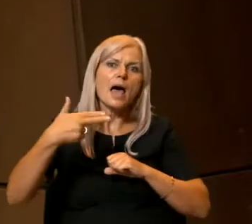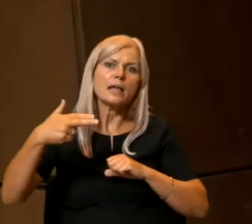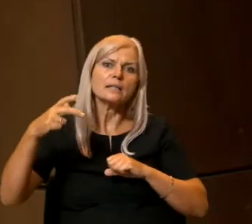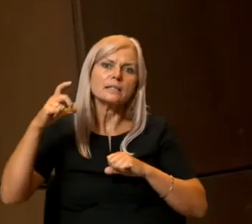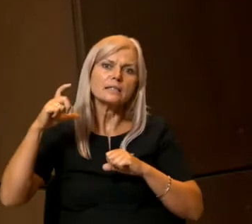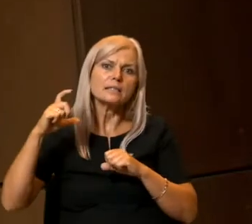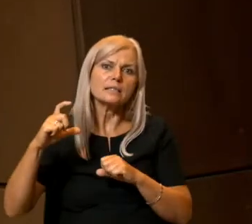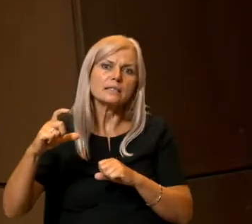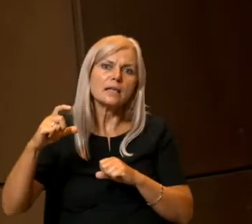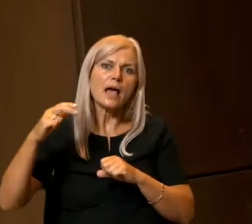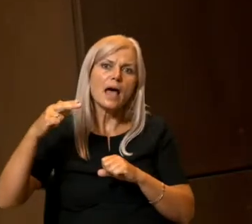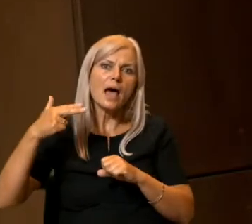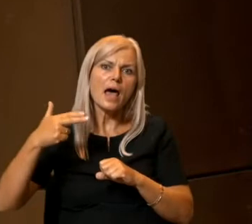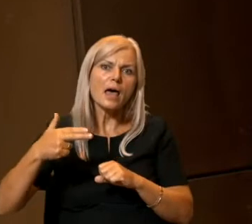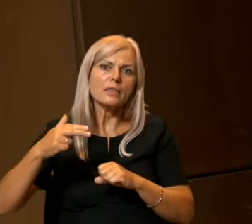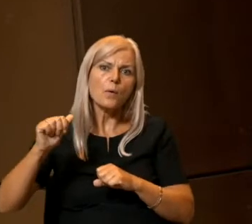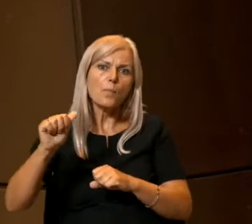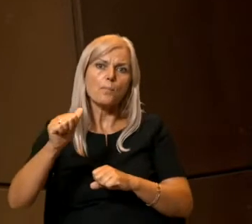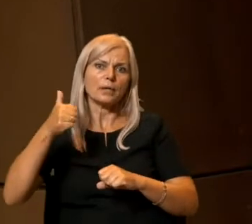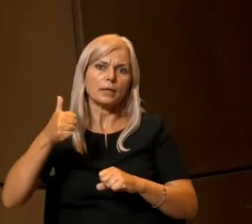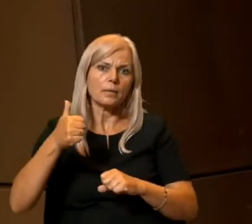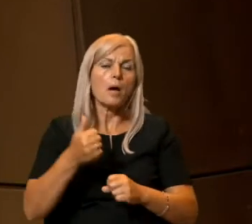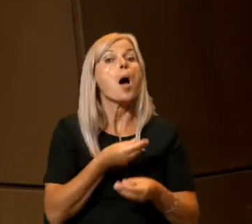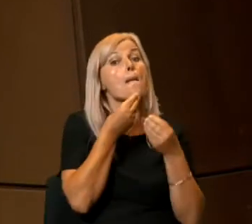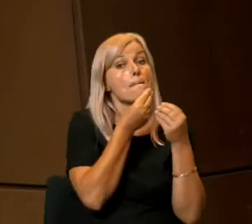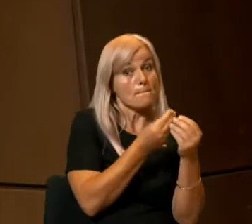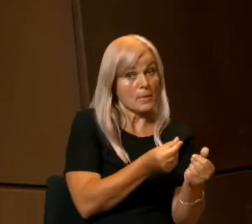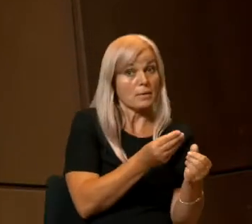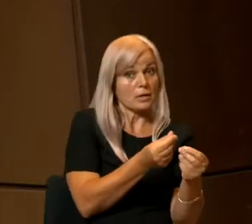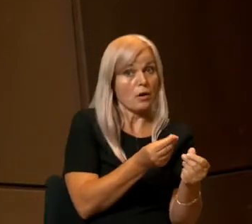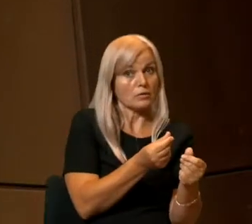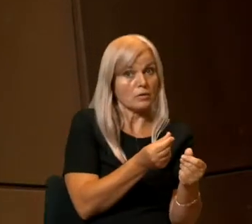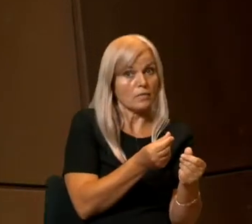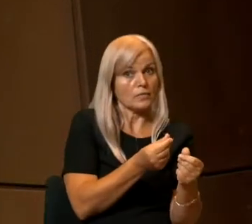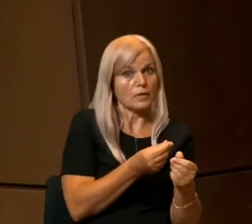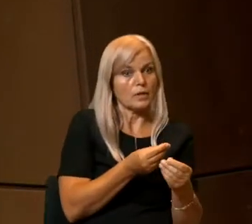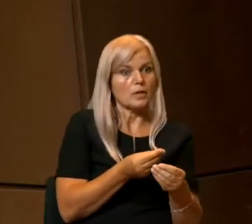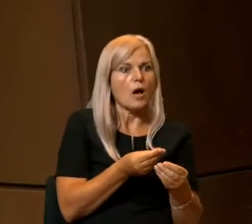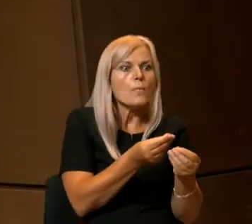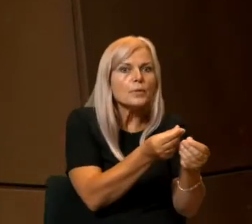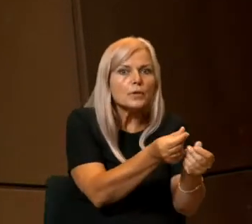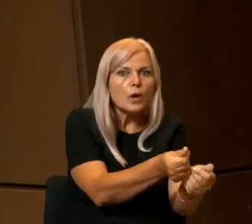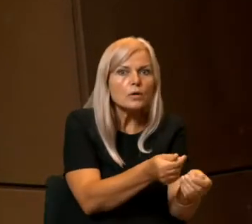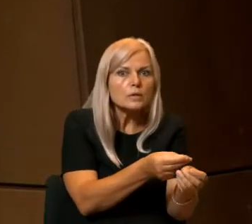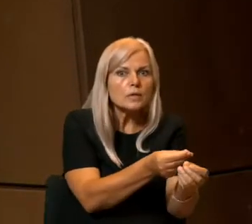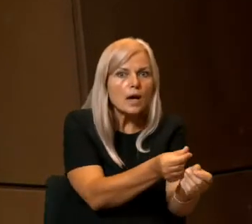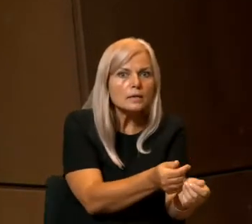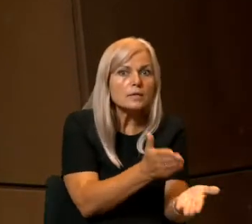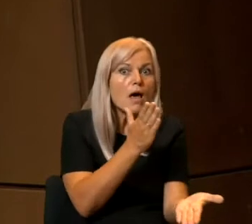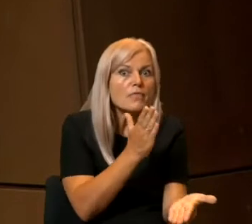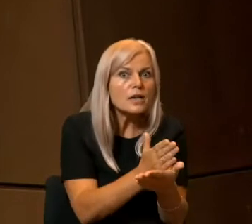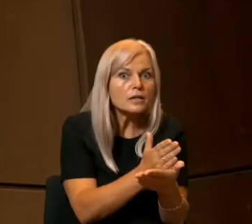MCM, prim, czyli pieniądze są inwestowane tylko, jeżeli